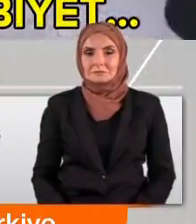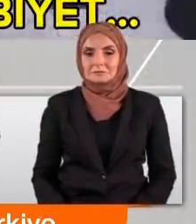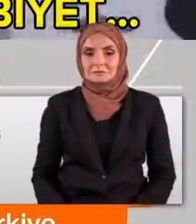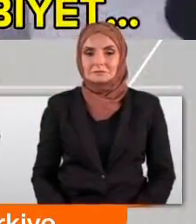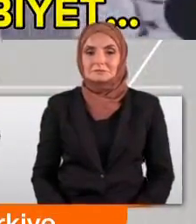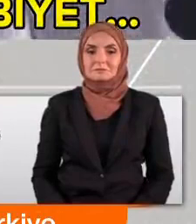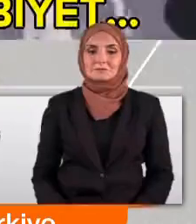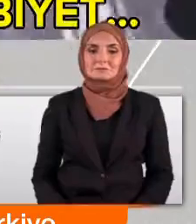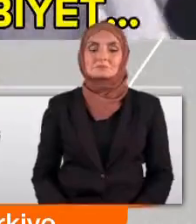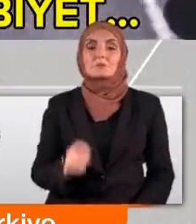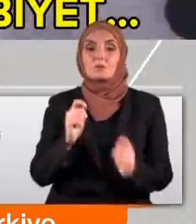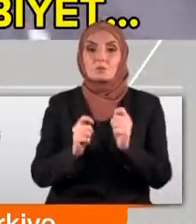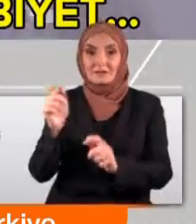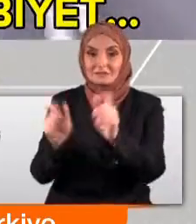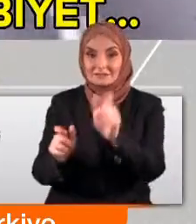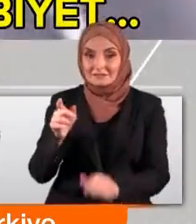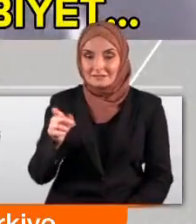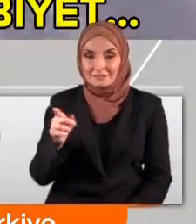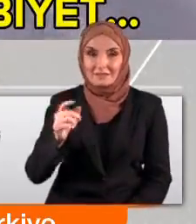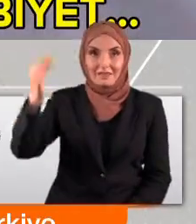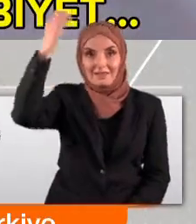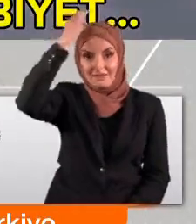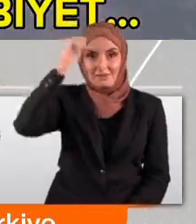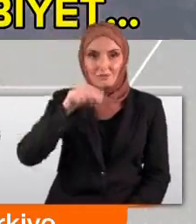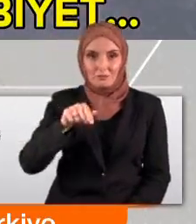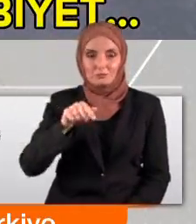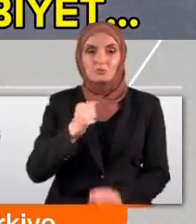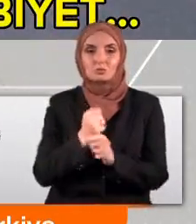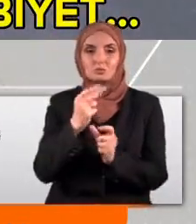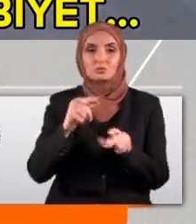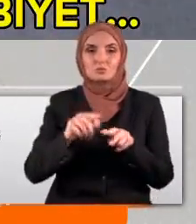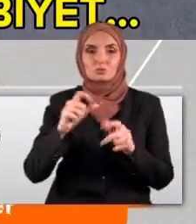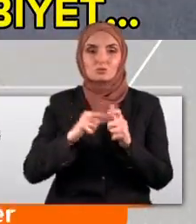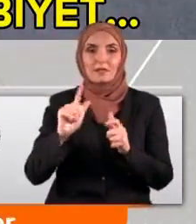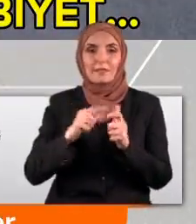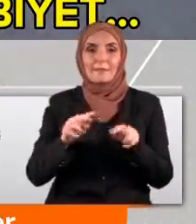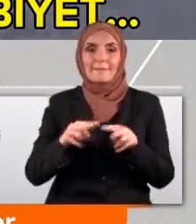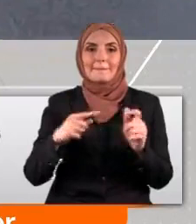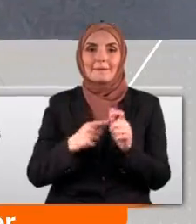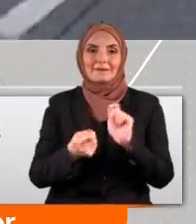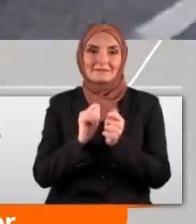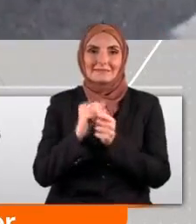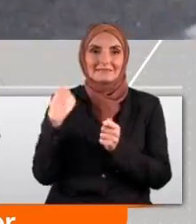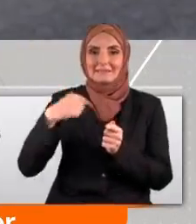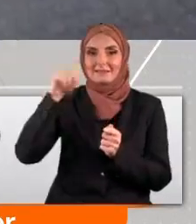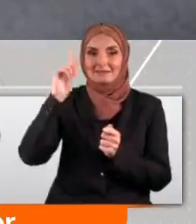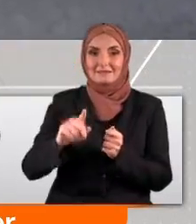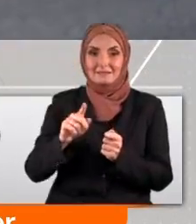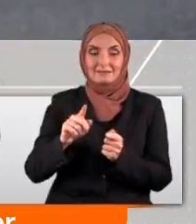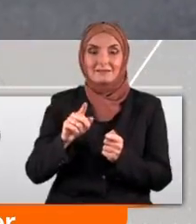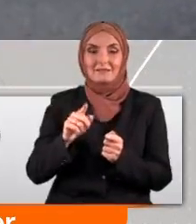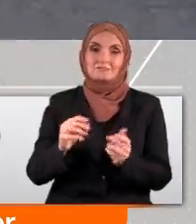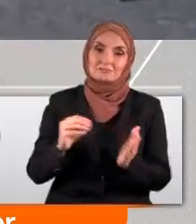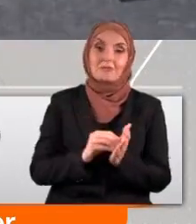Kullanıcılar navigasyon uygulamalarının güncellemelerini almazlarsa yanlış yollara sebebiyet verebilir. Bu durum